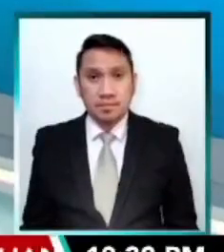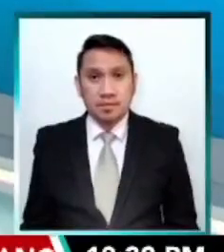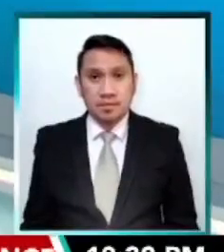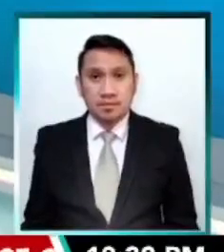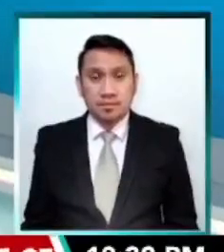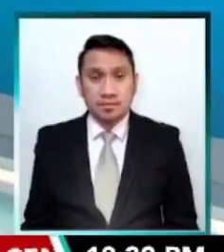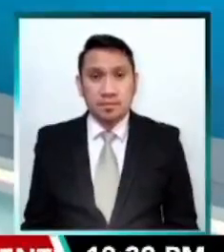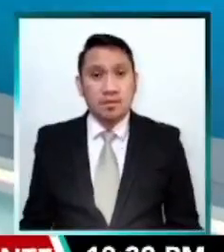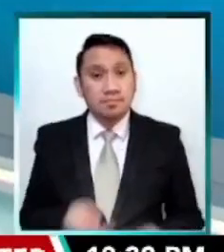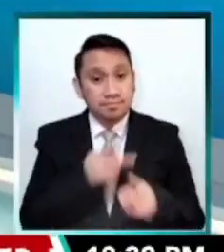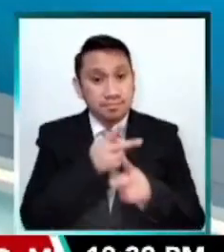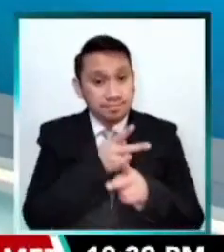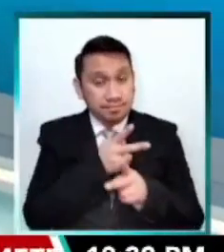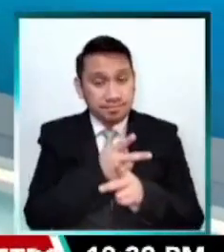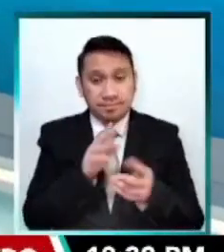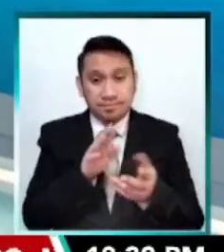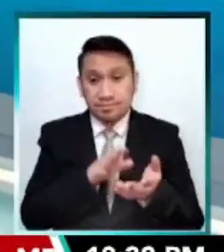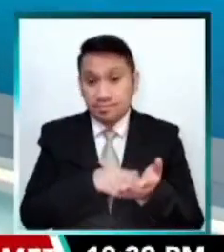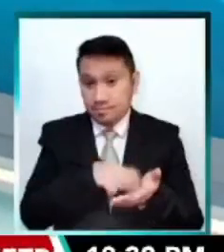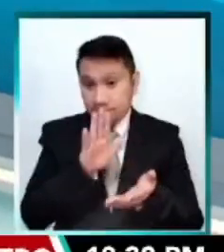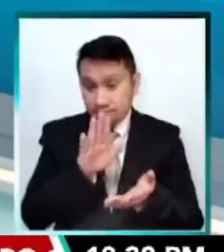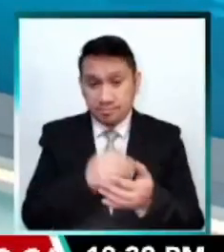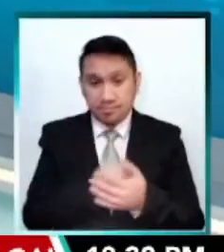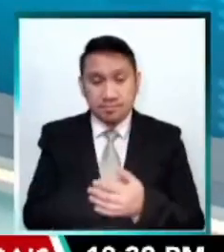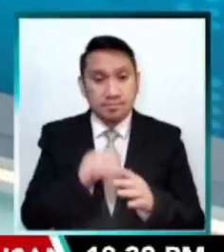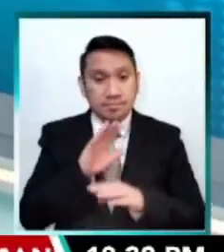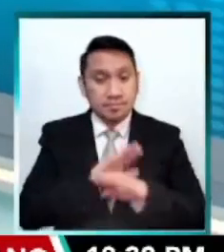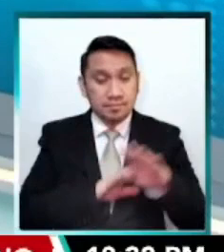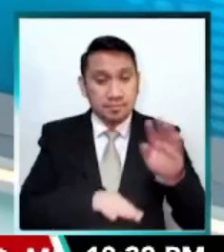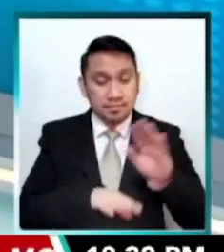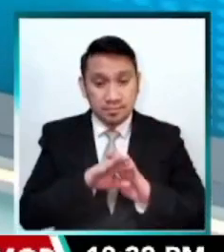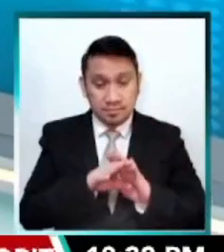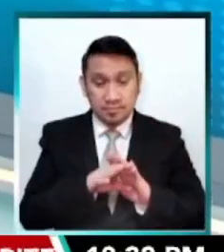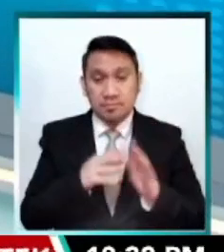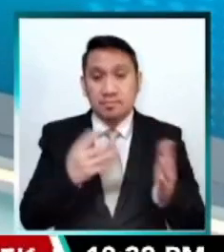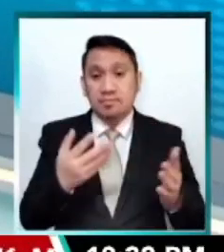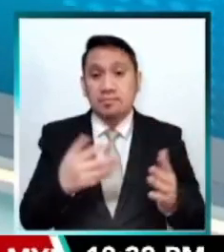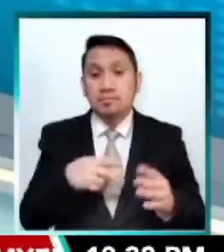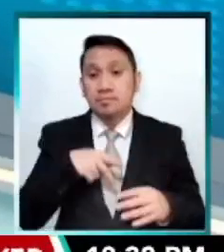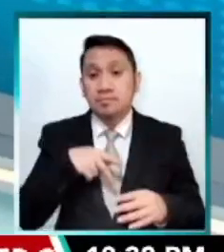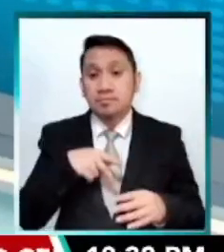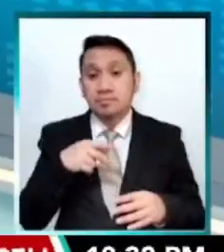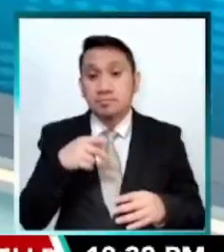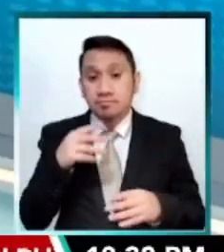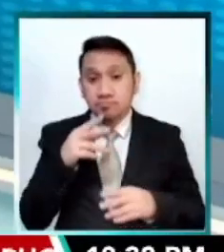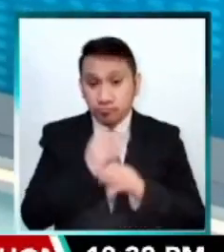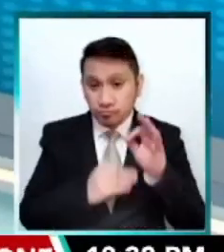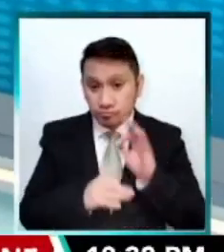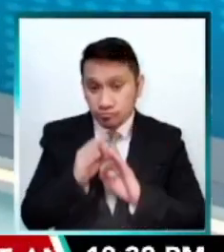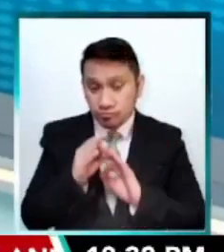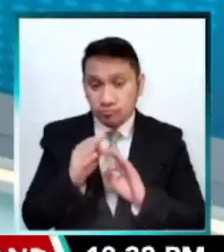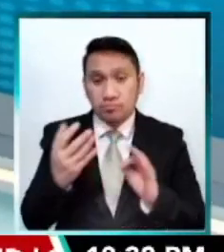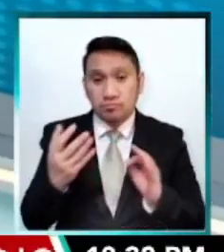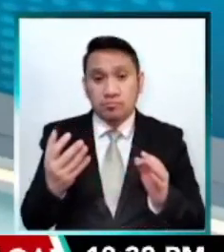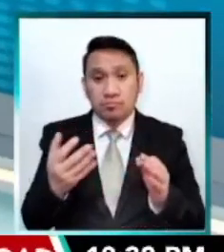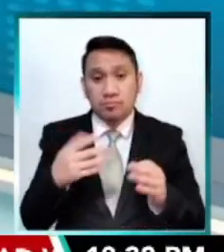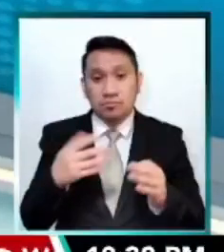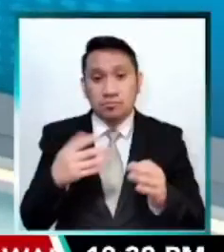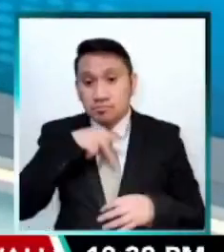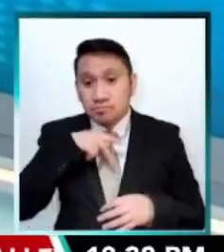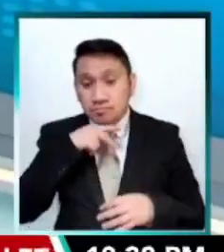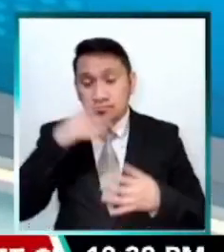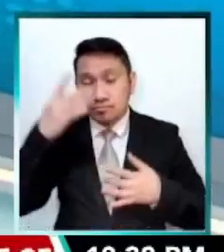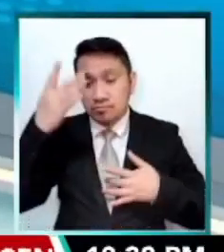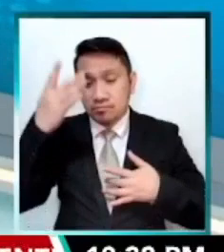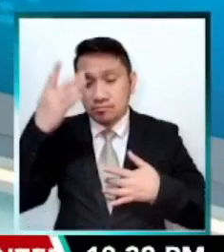Binabantayan ang pagtaas ng kaso ng hand, foot and mouth disease sa Ilocos Region. Tumaas din ang mga tinamaan nito sa Zambales, pero sabi